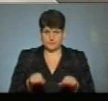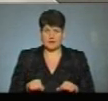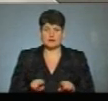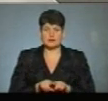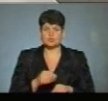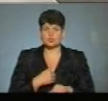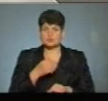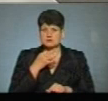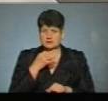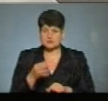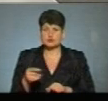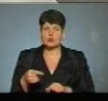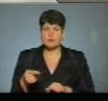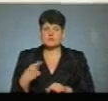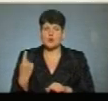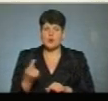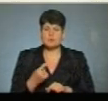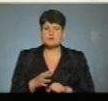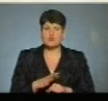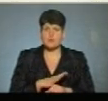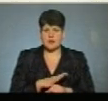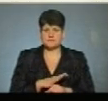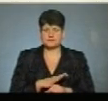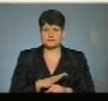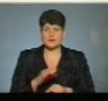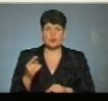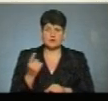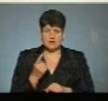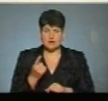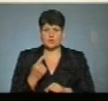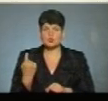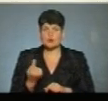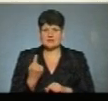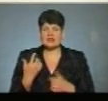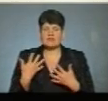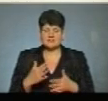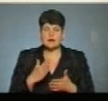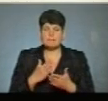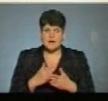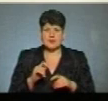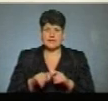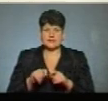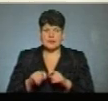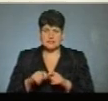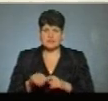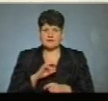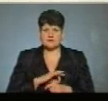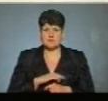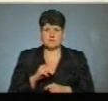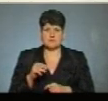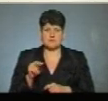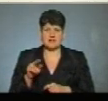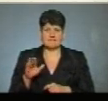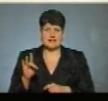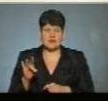чоловік. До того хочу теж сказати, що Тернопільська область була однією з небагатьох областей, яка мала вже тести для